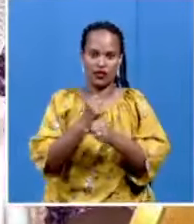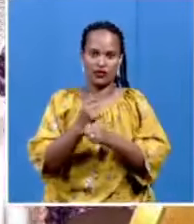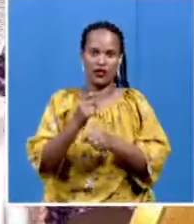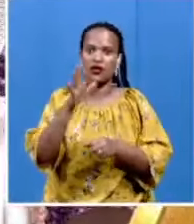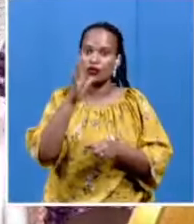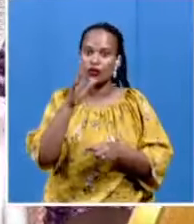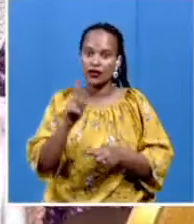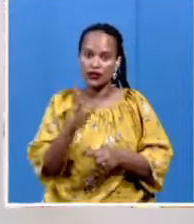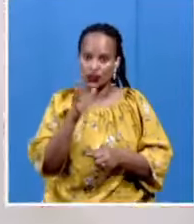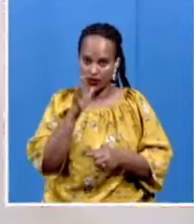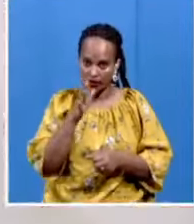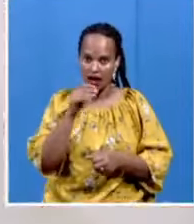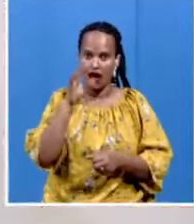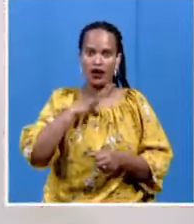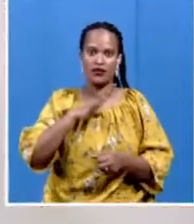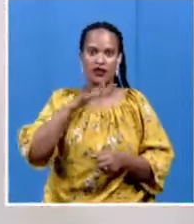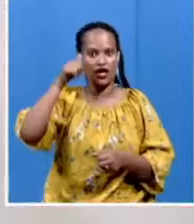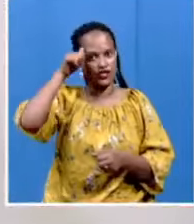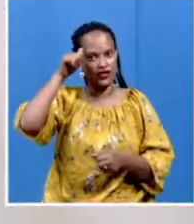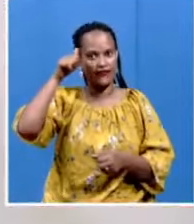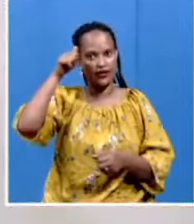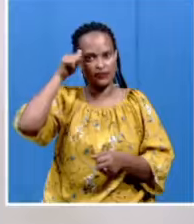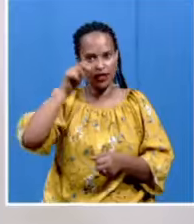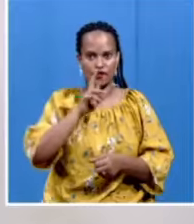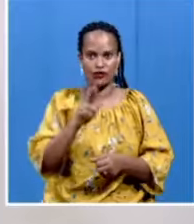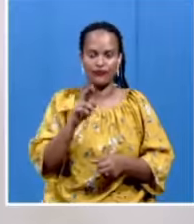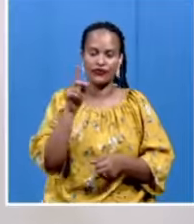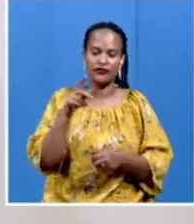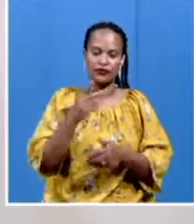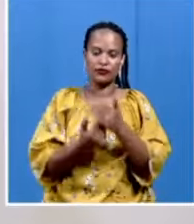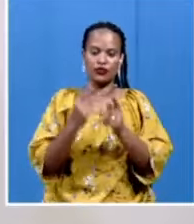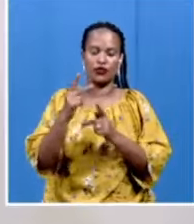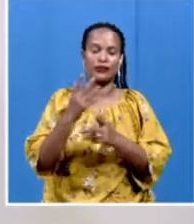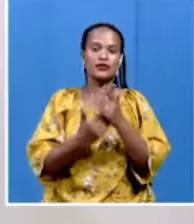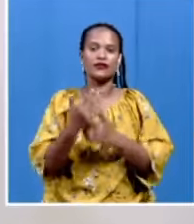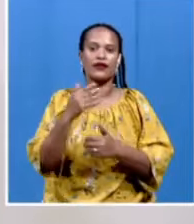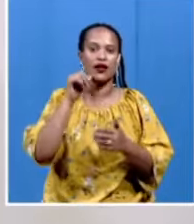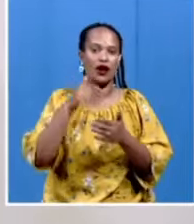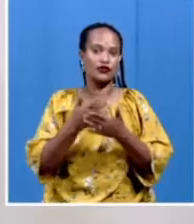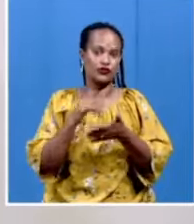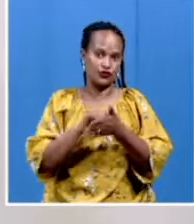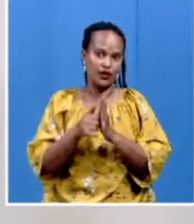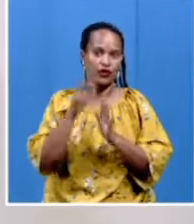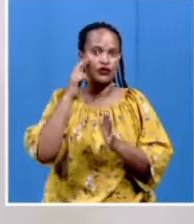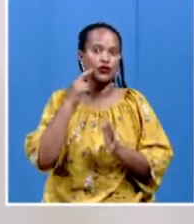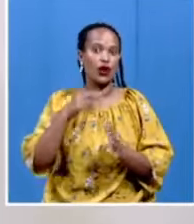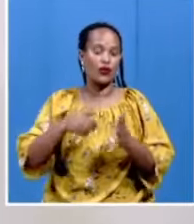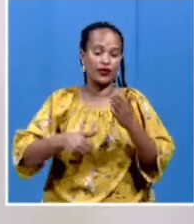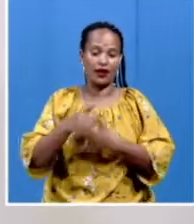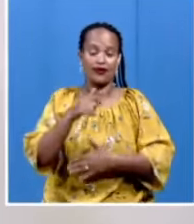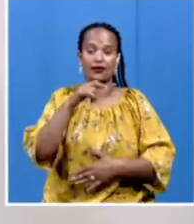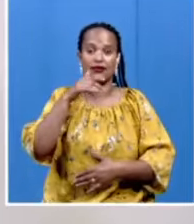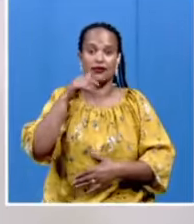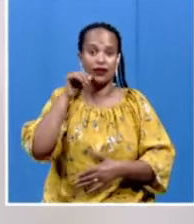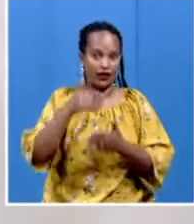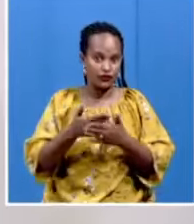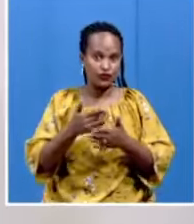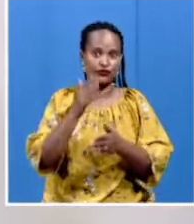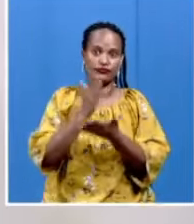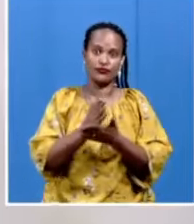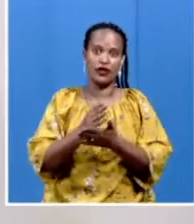ትካል እኖታት ንእኖታት ኣይተ ኣሸናፊ ኣስመላሽ እዮም። ኣብቲ ዋዕላ ዝተሳትፋ ደቂ ኣንስትዮ ብወገነን ፆታዊ ጥቃዓት ደቂ ኣንስትዮ ዶ ክብልን ኣብ